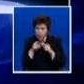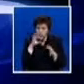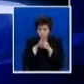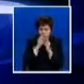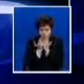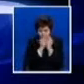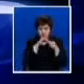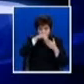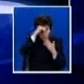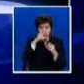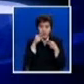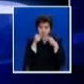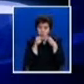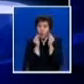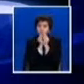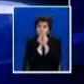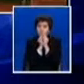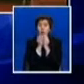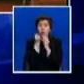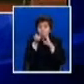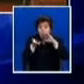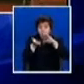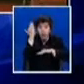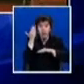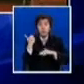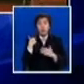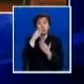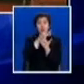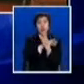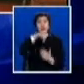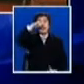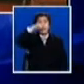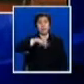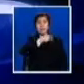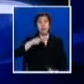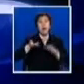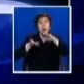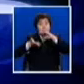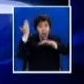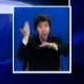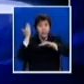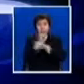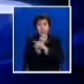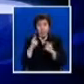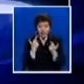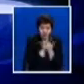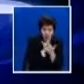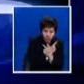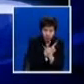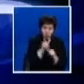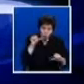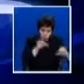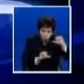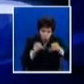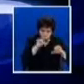ปรากฏว่าคะแนนเฉลี่ยที่สอบผ่านนั้นจะมีเฉพาะวิชาภาษาไทยครับไม่ว่าจะเป็นคณิตศาสตร์ไม่ว่าจะเป็นวิทยาศาสตร์